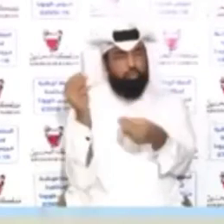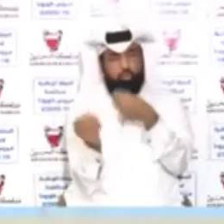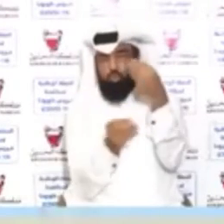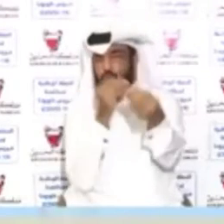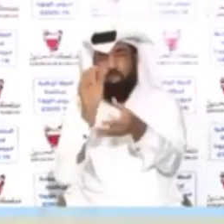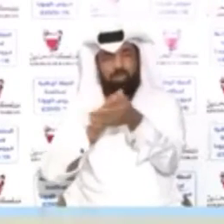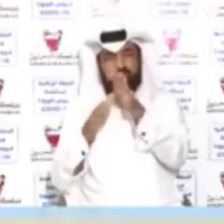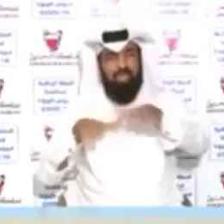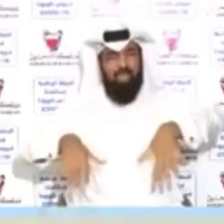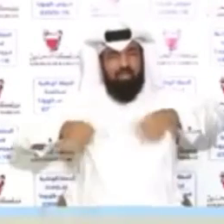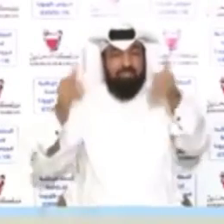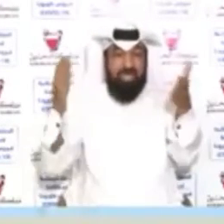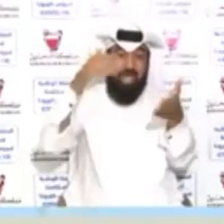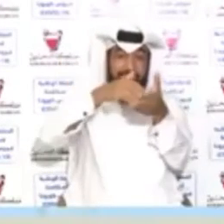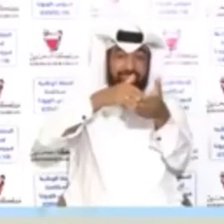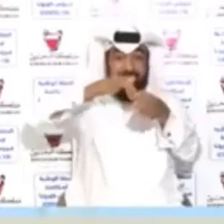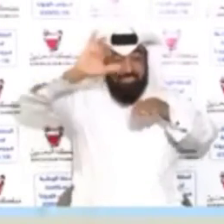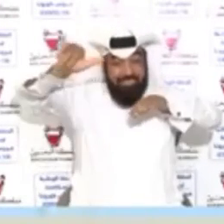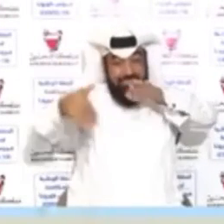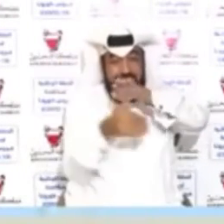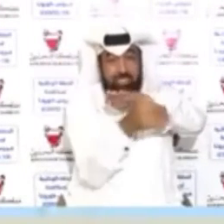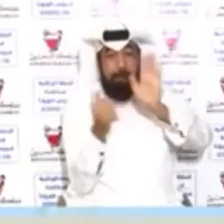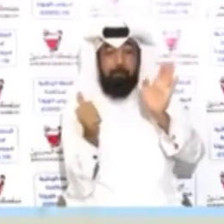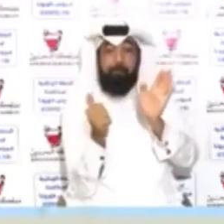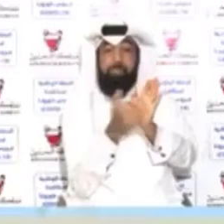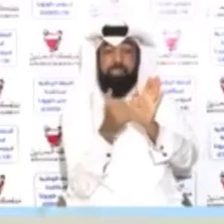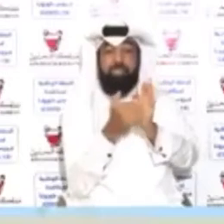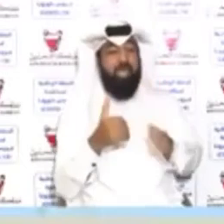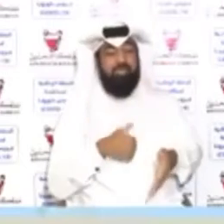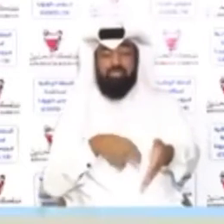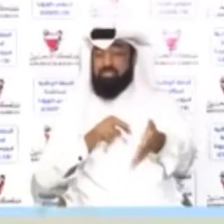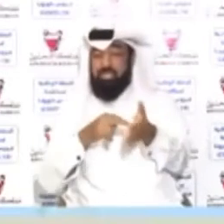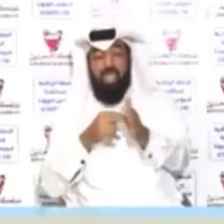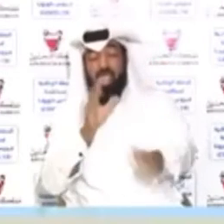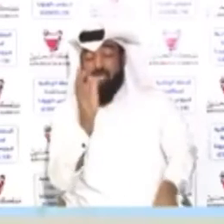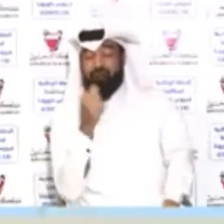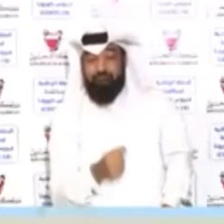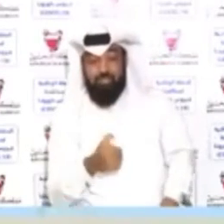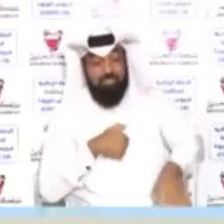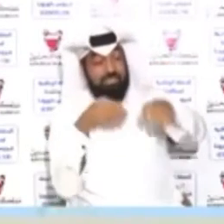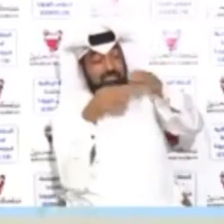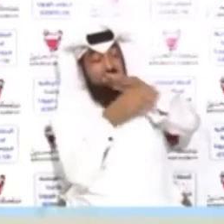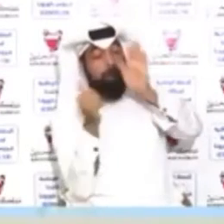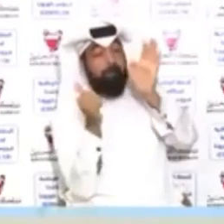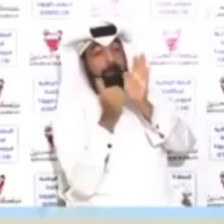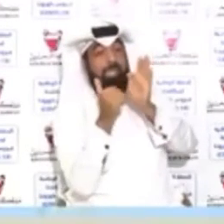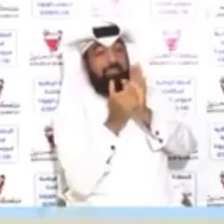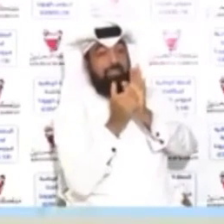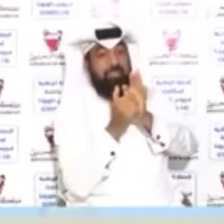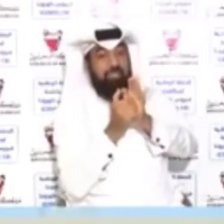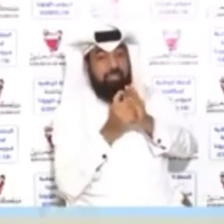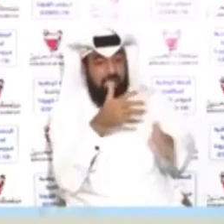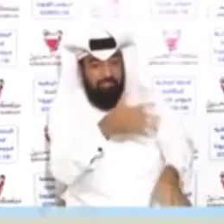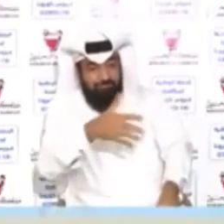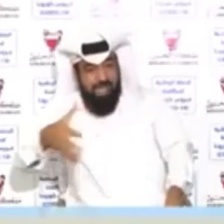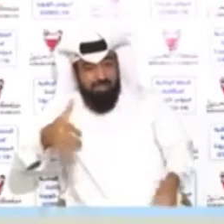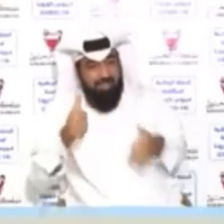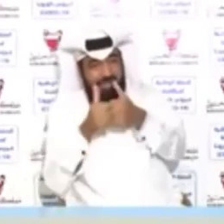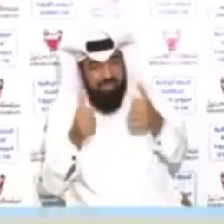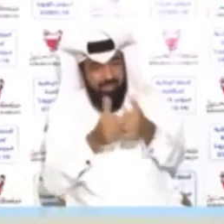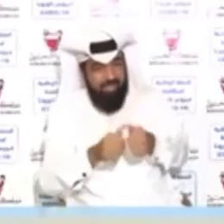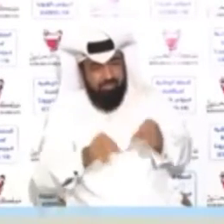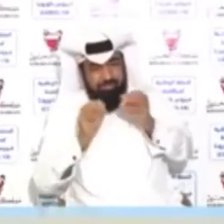تقريبا 8 نصائح أقدمها. بإمكانكم أنكم تدربون أهلكم في البيت وأبنائكم على كيفية